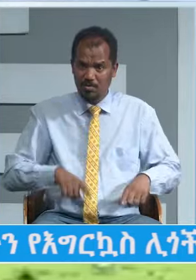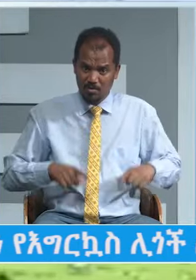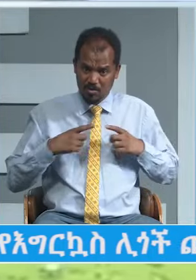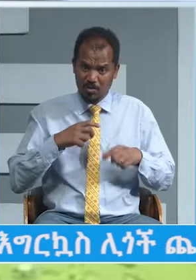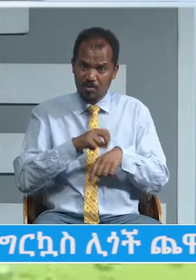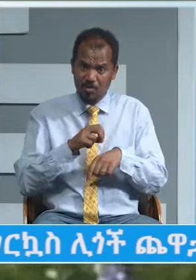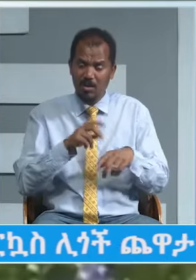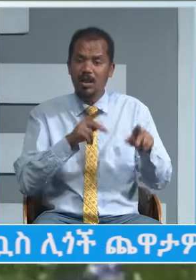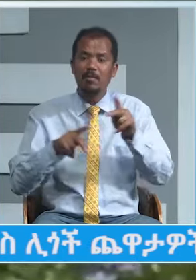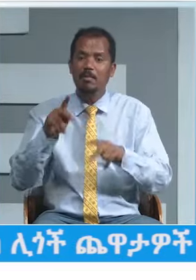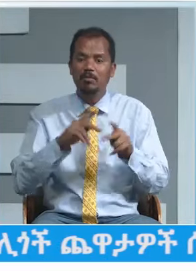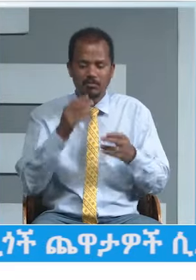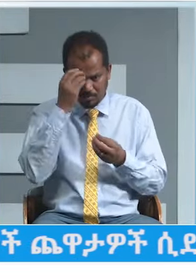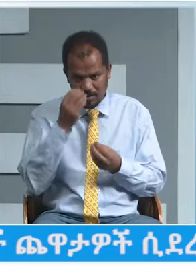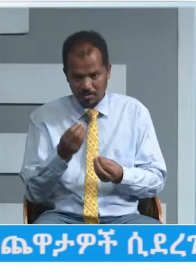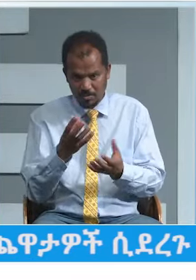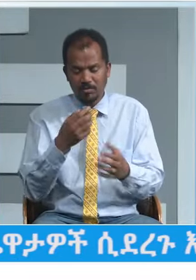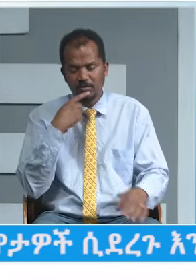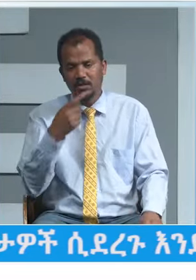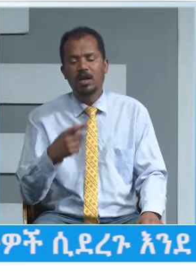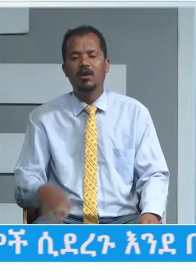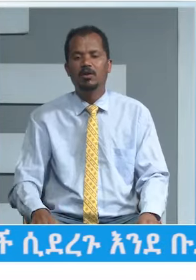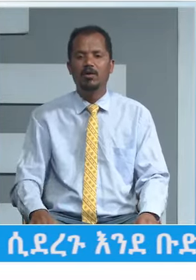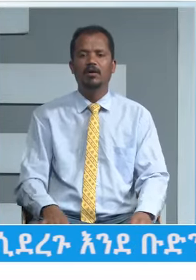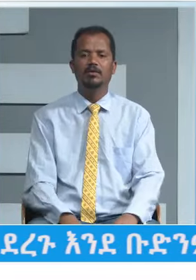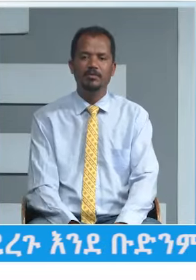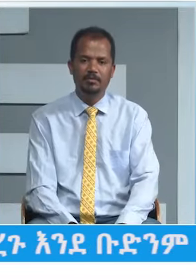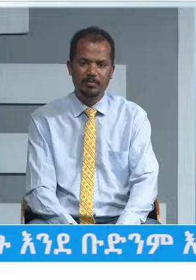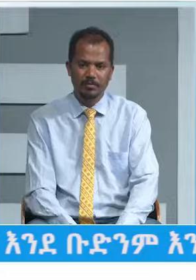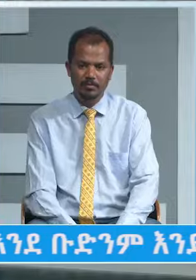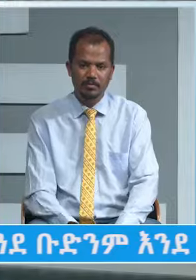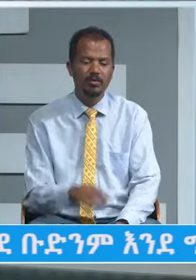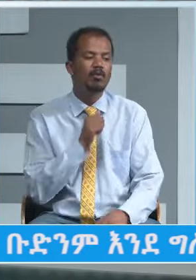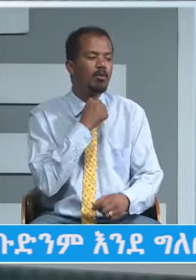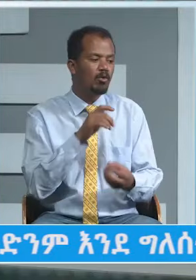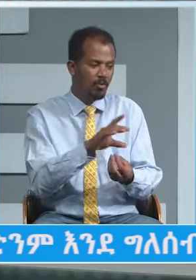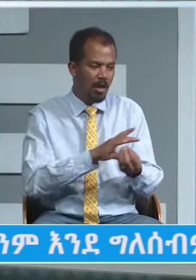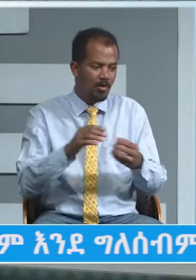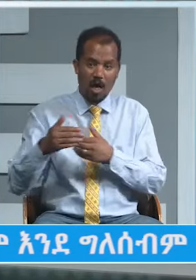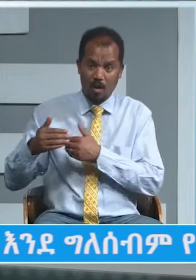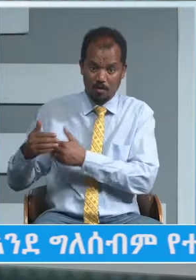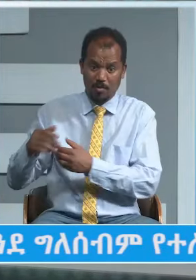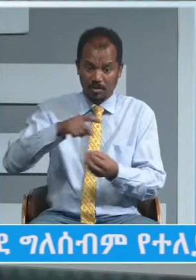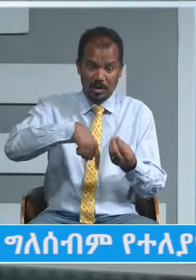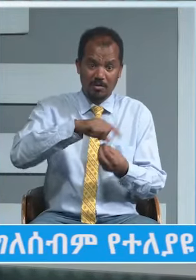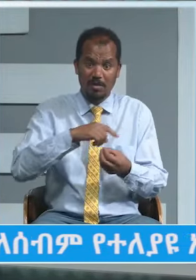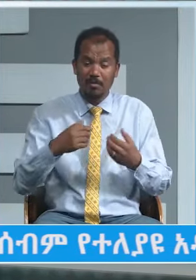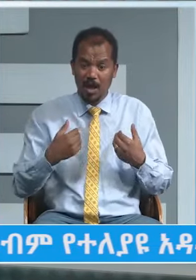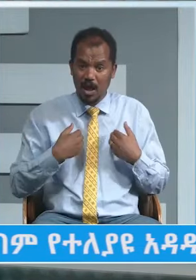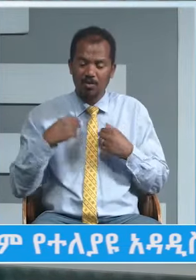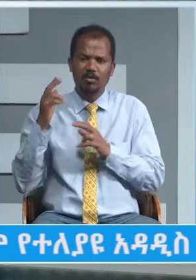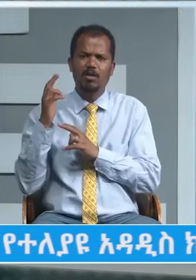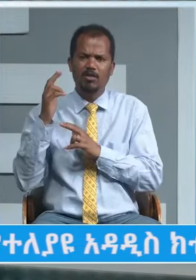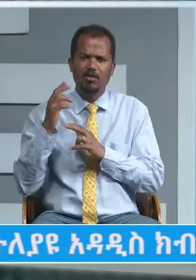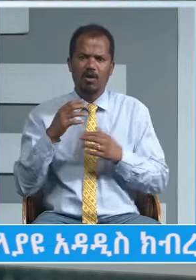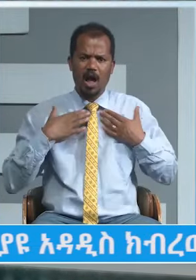تو چه به منور بت وقت لما برسون دمی سوق تنگروال. به آرامی اکلل اگرابات کبابیو چی تناسو